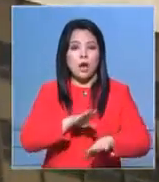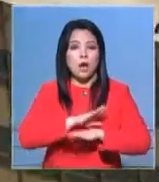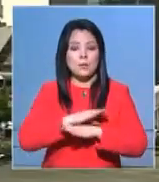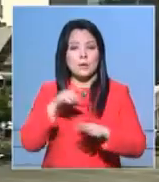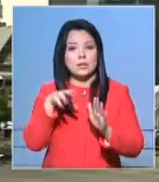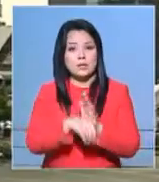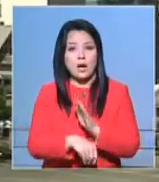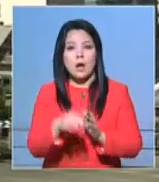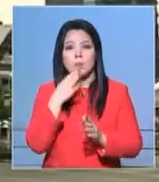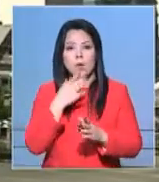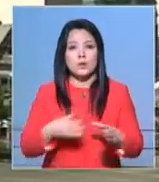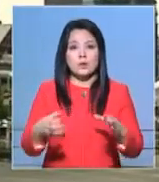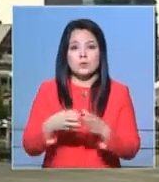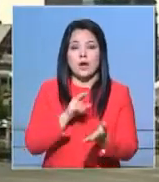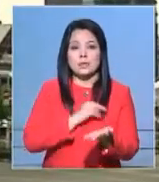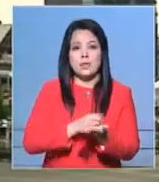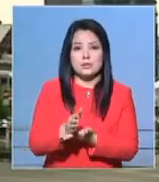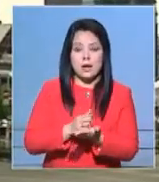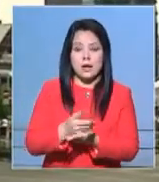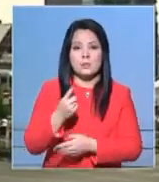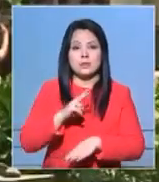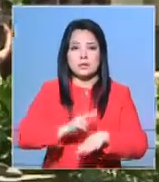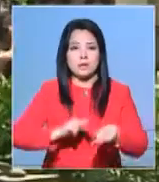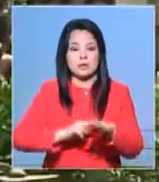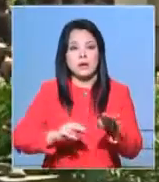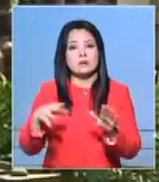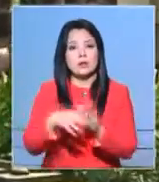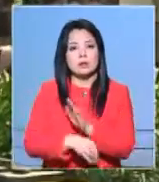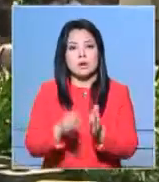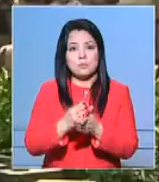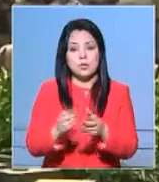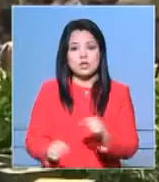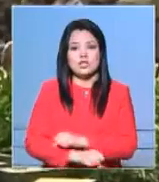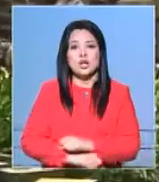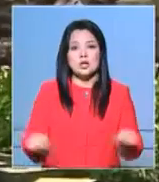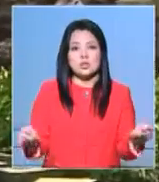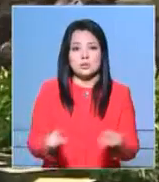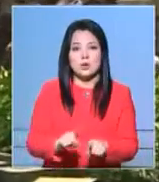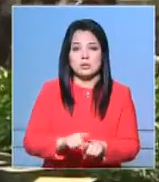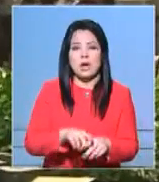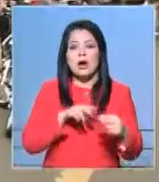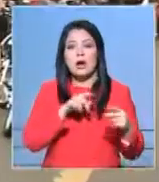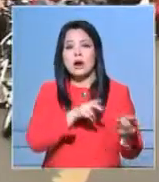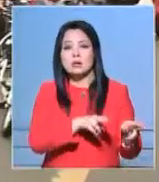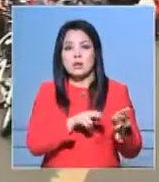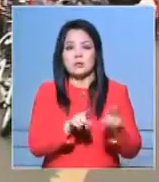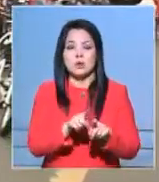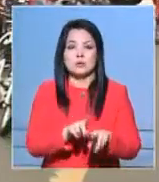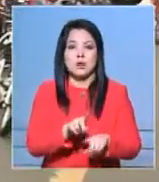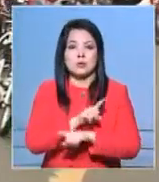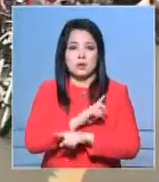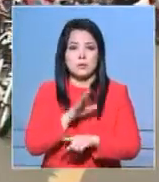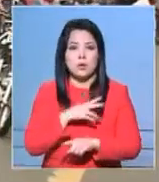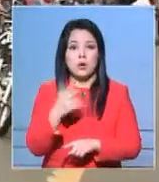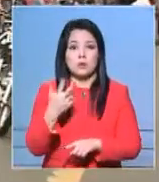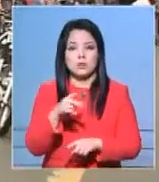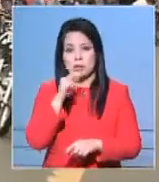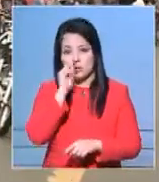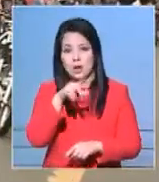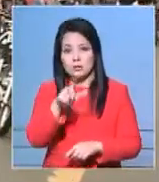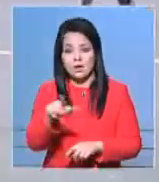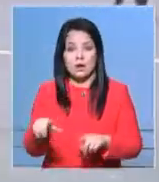арасында Біріккен Ұлттар ұйымының қызметкері мен бір тәртіп сақшысы бар. Олар жарылыстардан кейін атыс кезінде көз жұмды. Тағы 3 содыр қолға